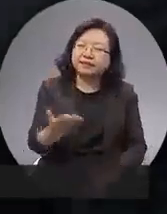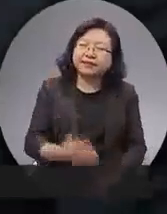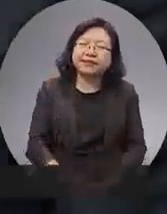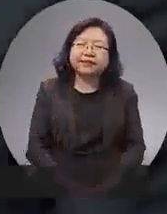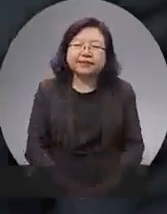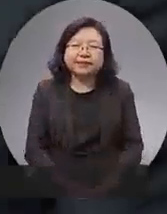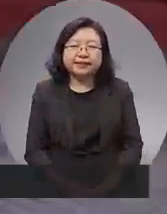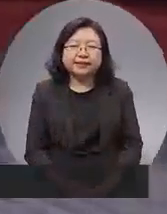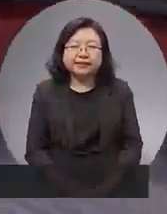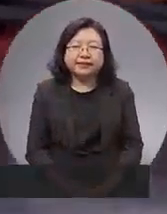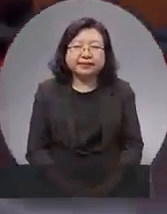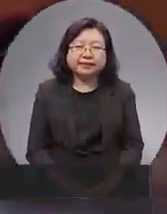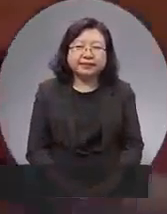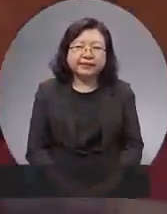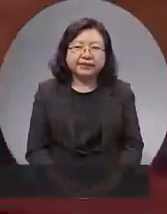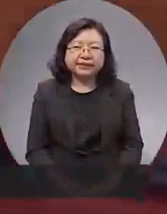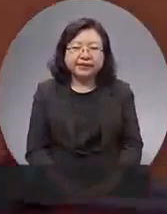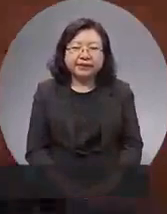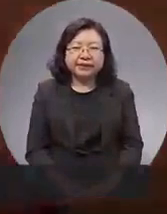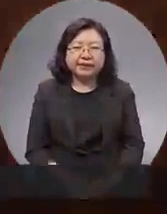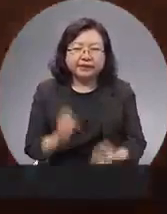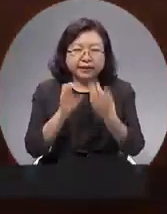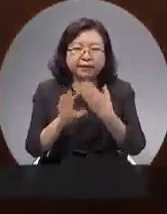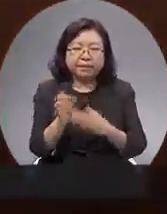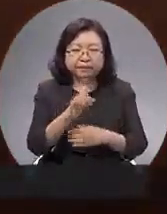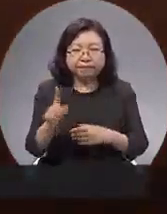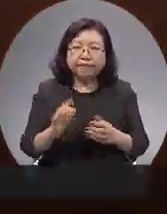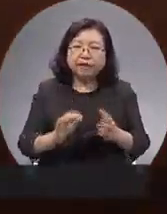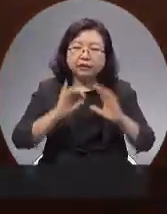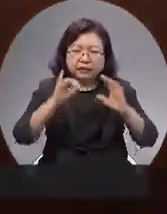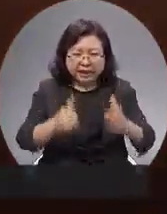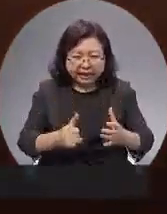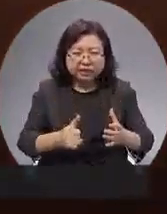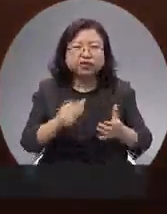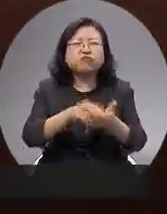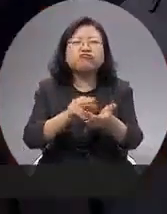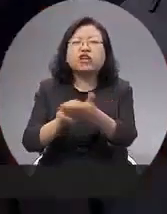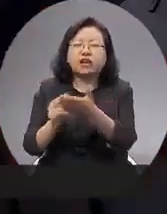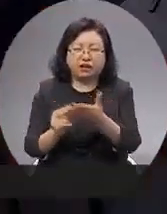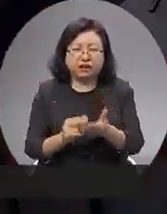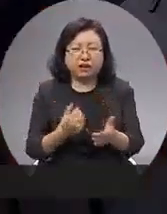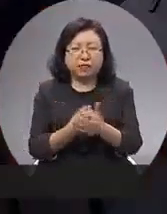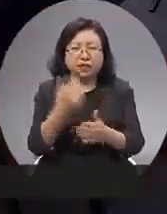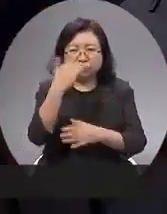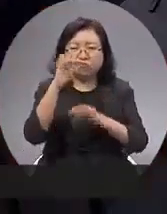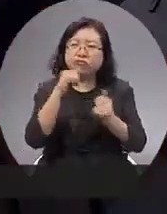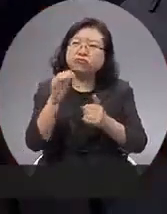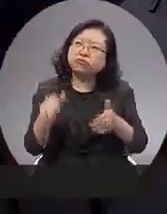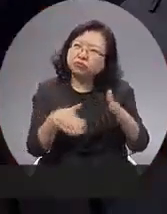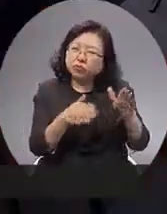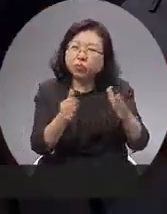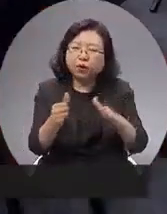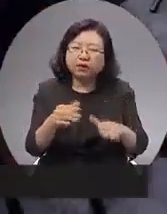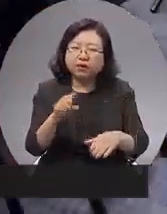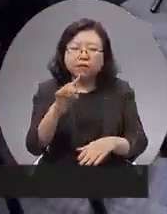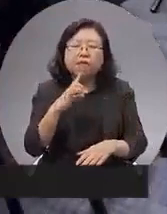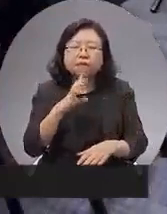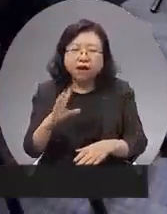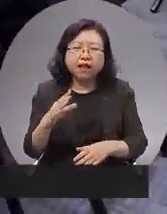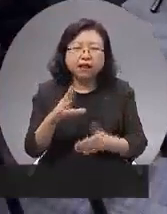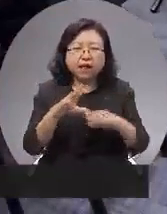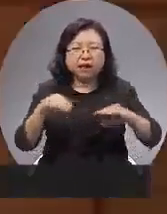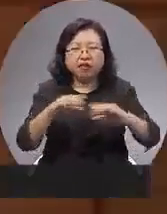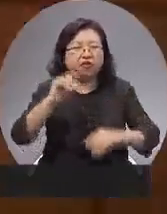싶습니다. 김 후보는 세계적인 문제여서 충북도정으로 해결하기는 어려운 문제라고